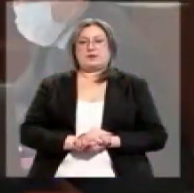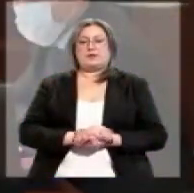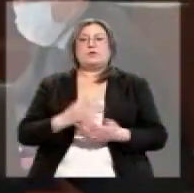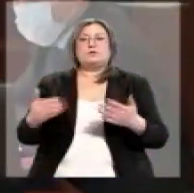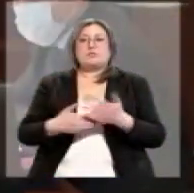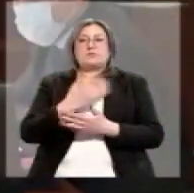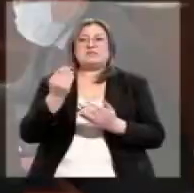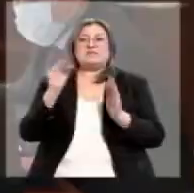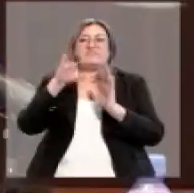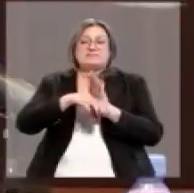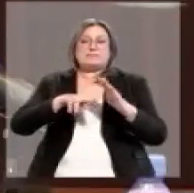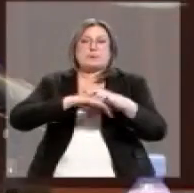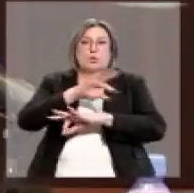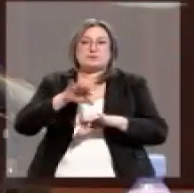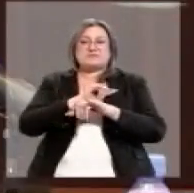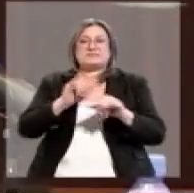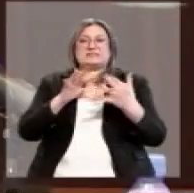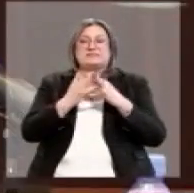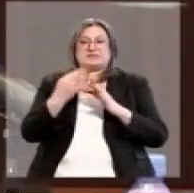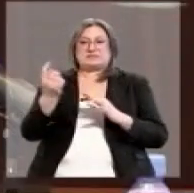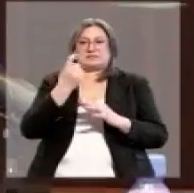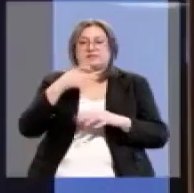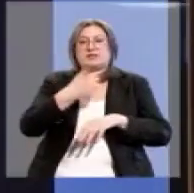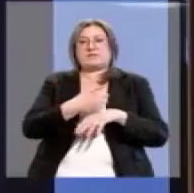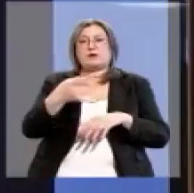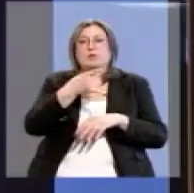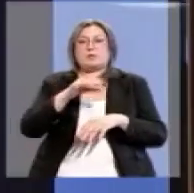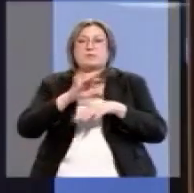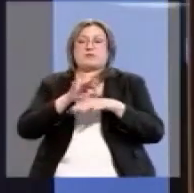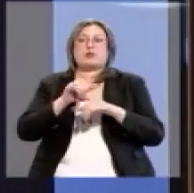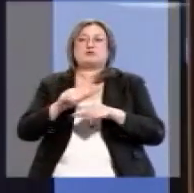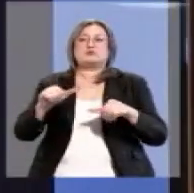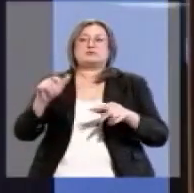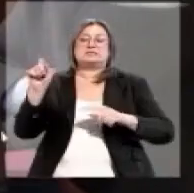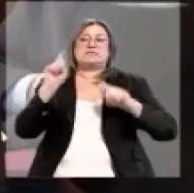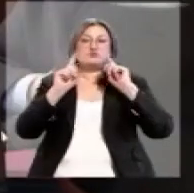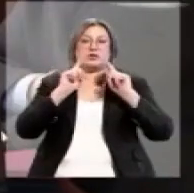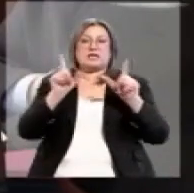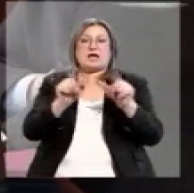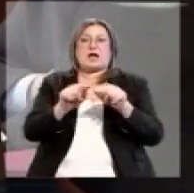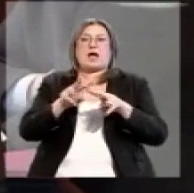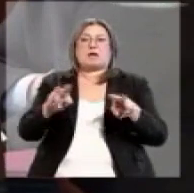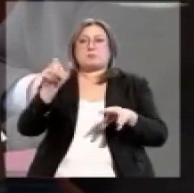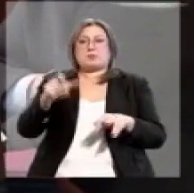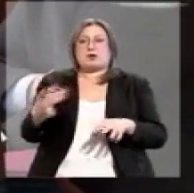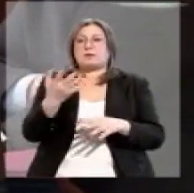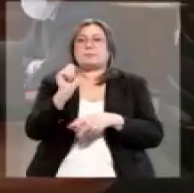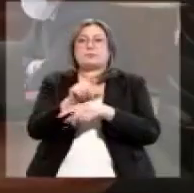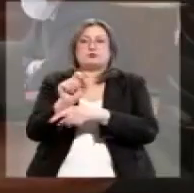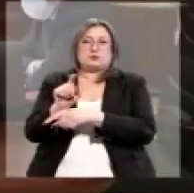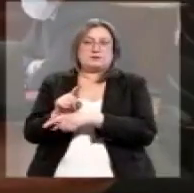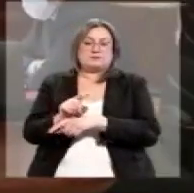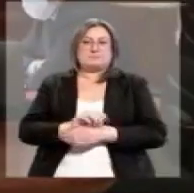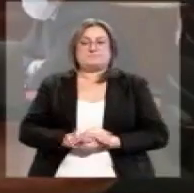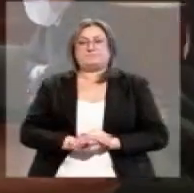Новые инвестпроекты и развитие сельского хозяйства. Глава региона провел расширенное совещание с акимами районов. Какие поручения